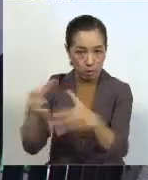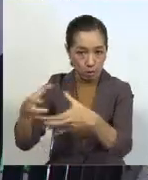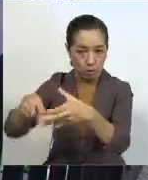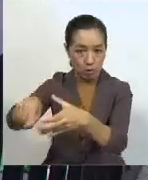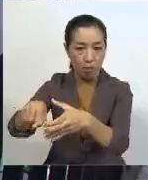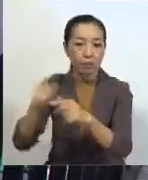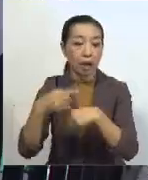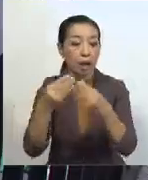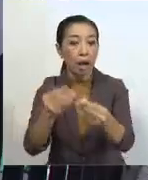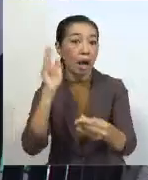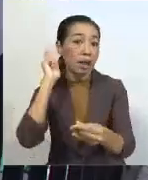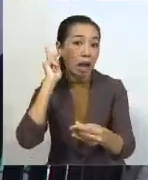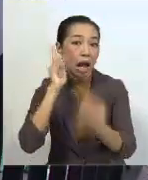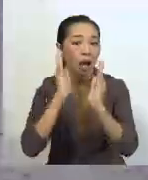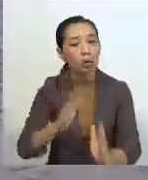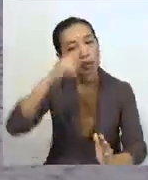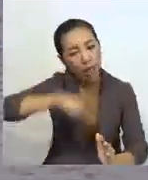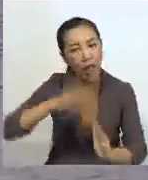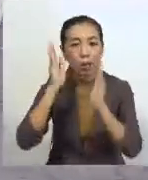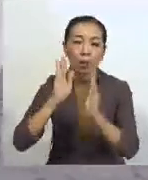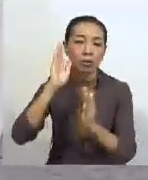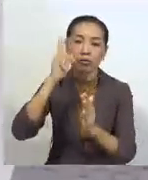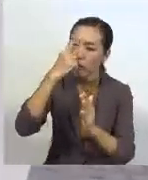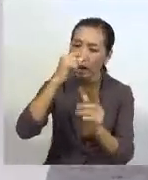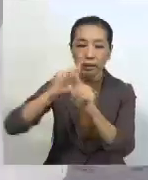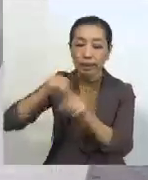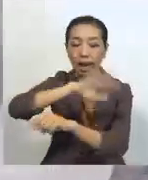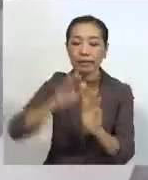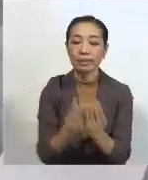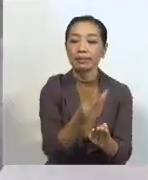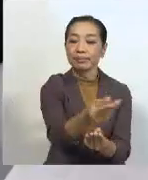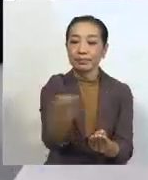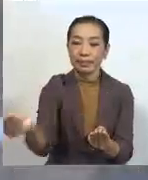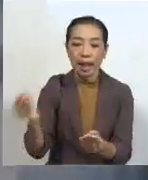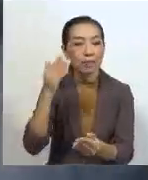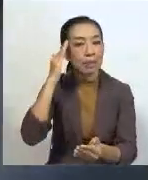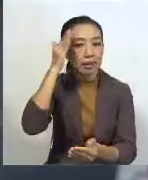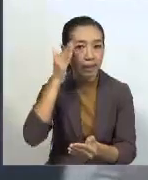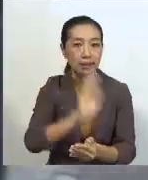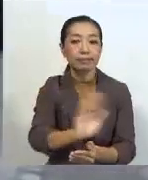มอบให้สื่อมวลชนทั้งไทยและต่างชาติที่ร่วมทำข่าวไว้เป็นที่ระลึกด้วย